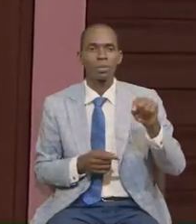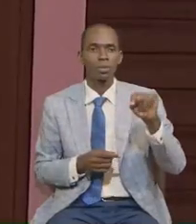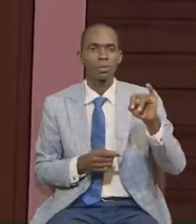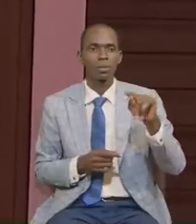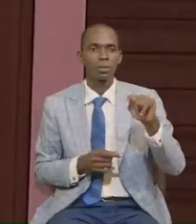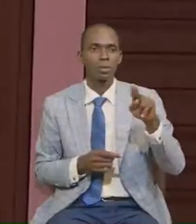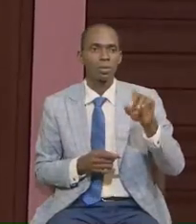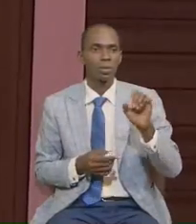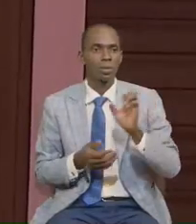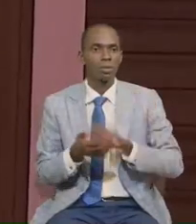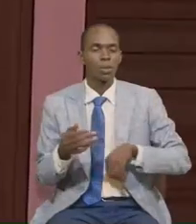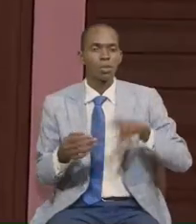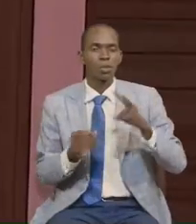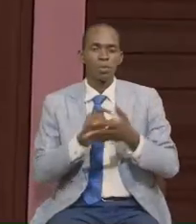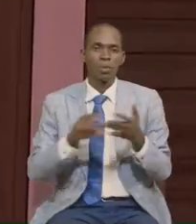verset 11.